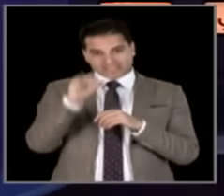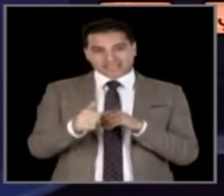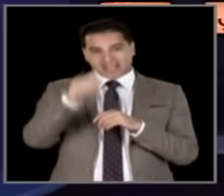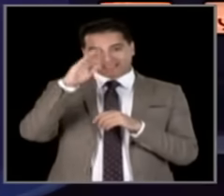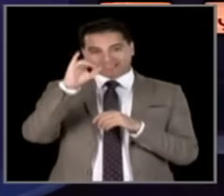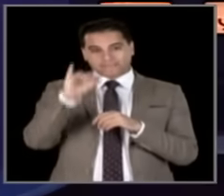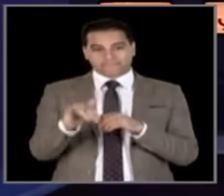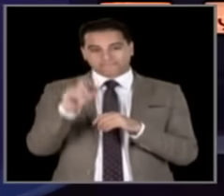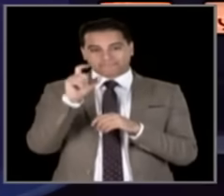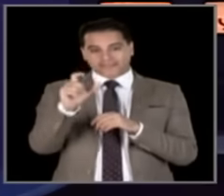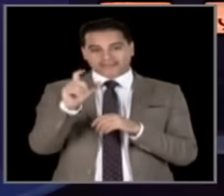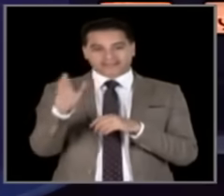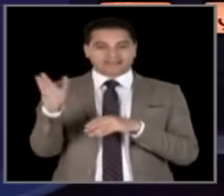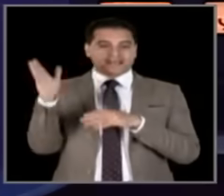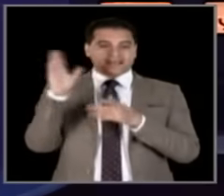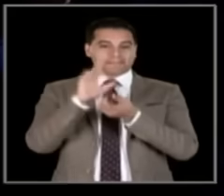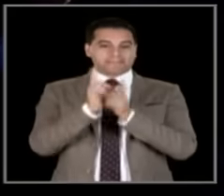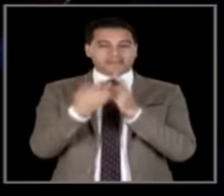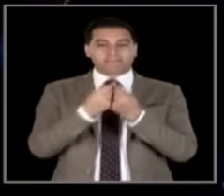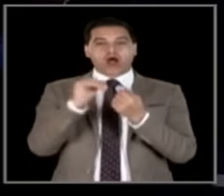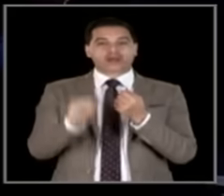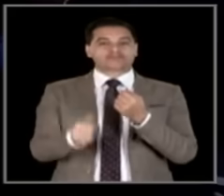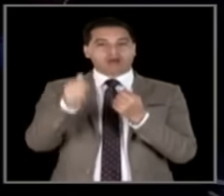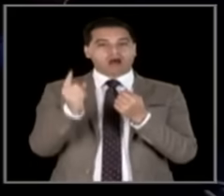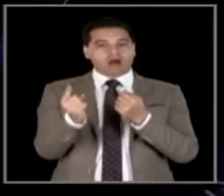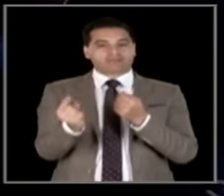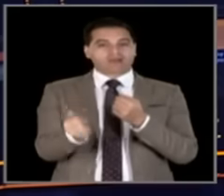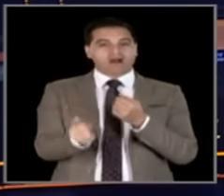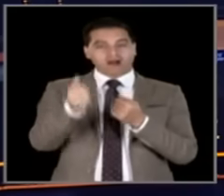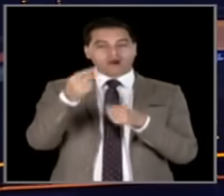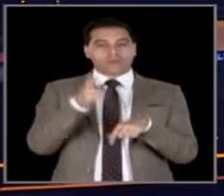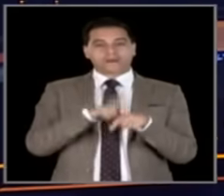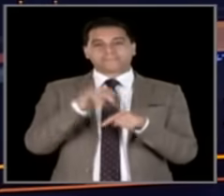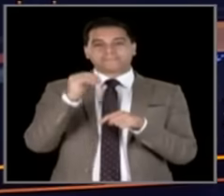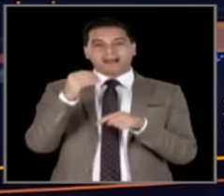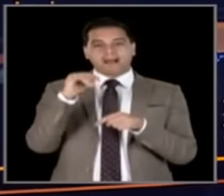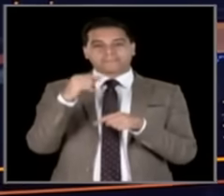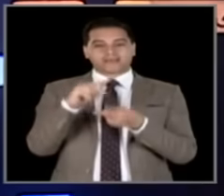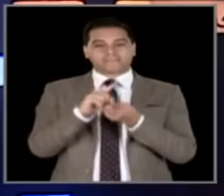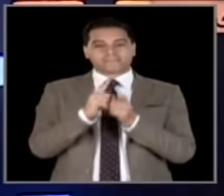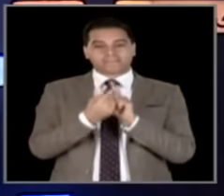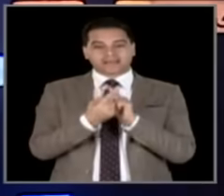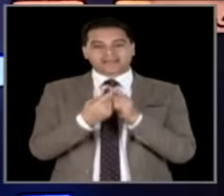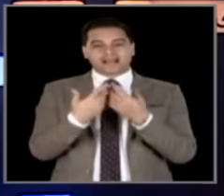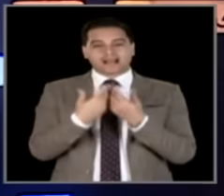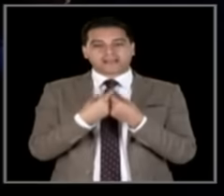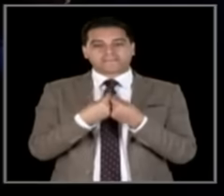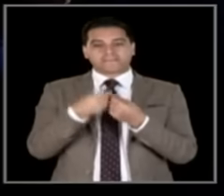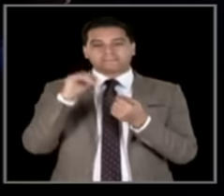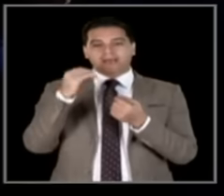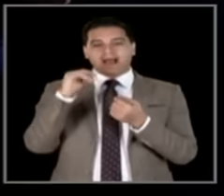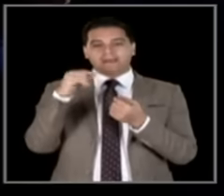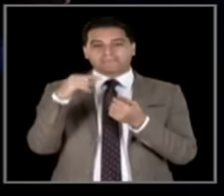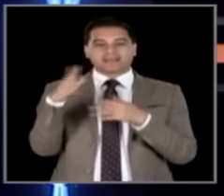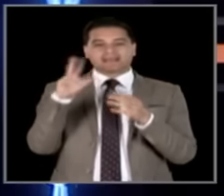ياسمين المريوي نزلت مكان يارا أبو جدالله، ومحمد الشربيني نزل مكان محمد